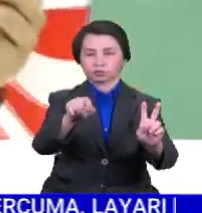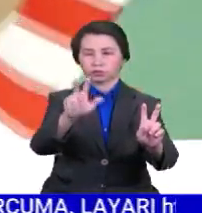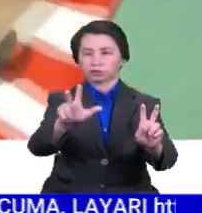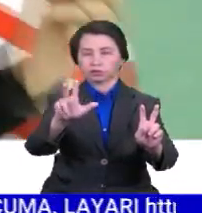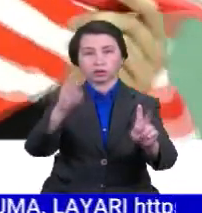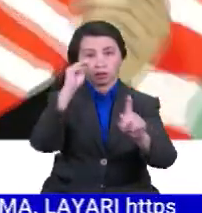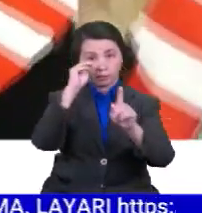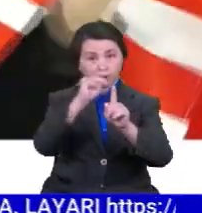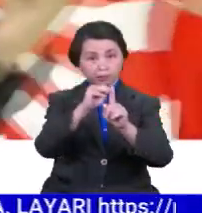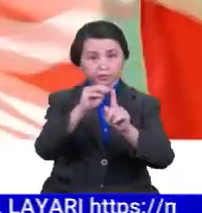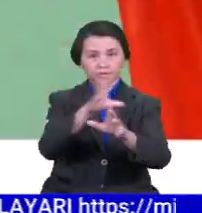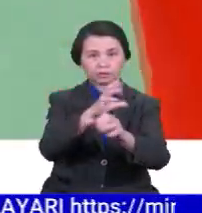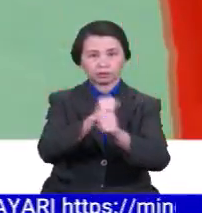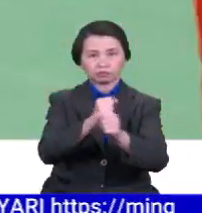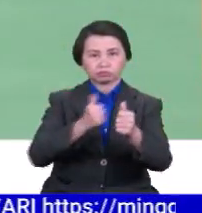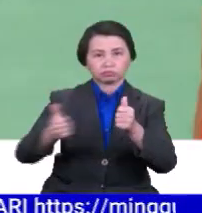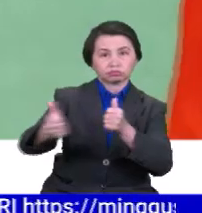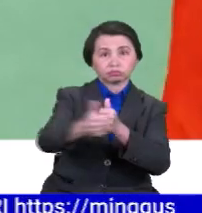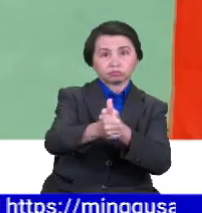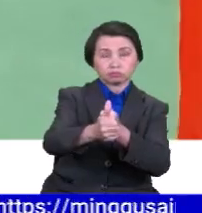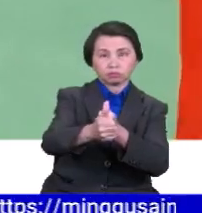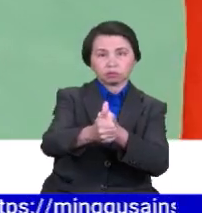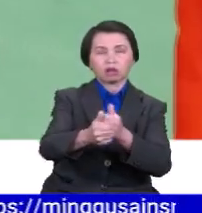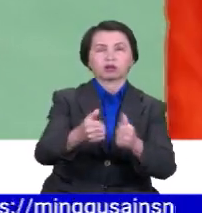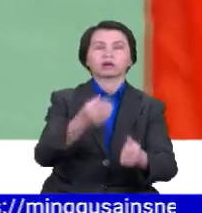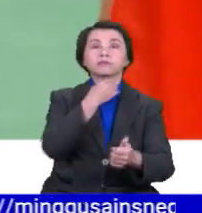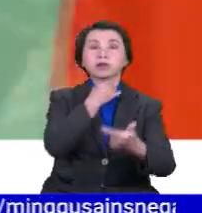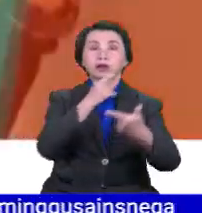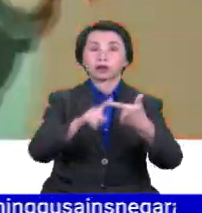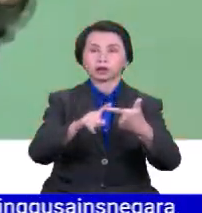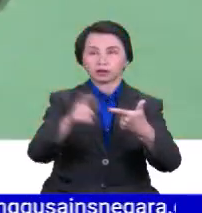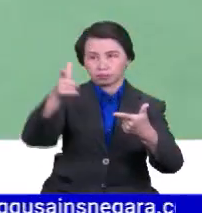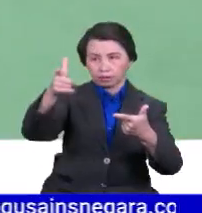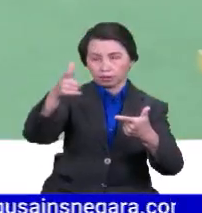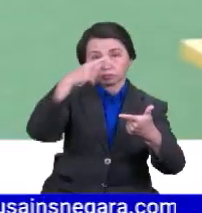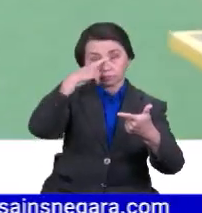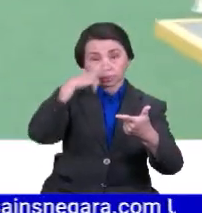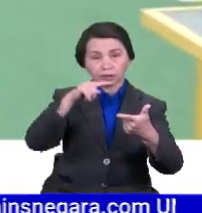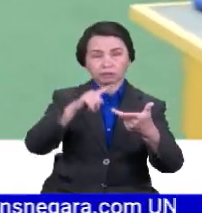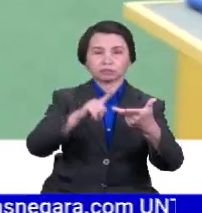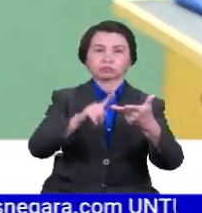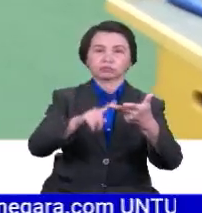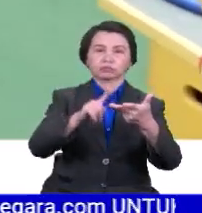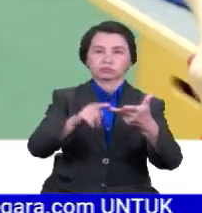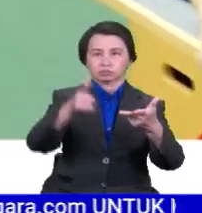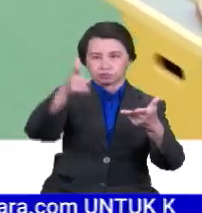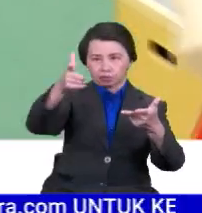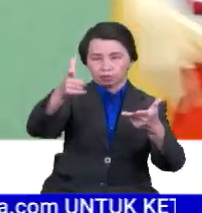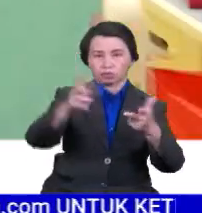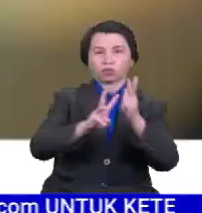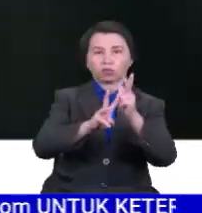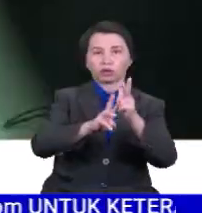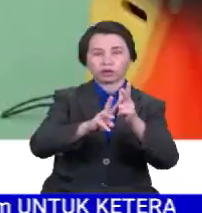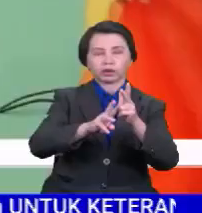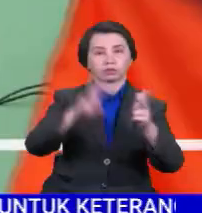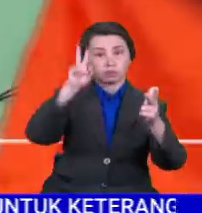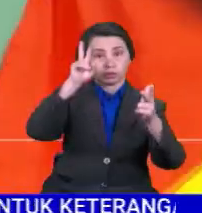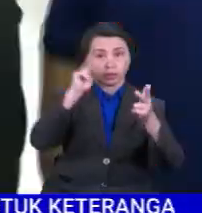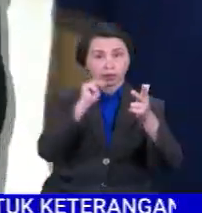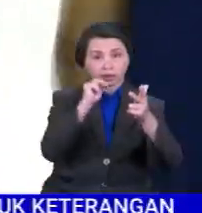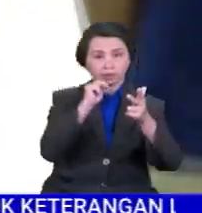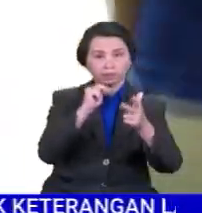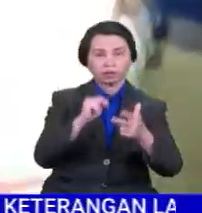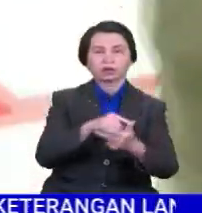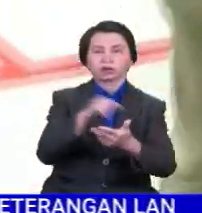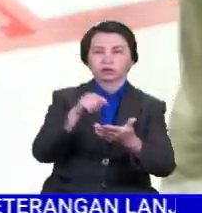239.3 mata sekaligus mengatasi pencabar lain. Perak dimenangi penembak Thailand sementara gangsa menjadi milik wakil tuan rumah.